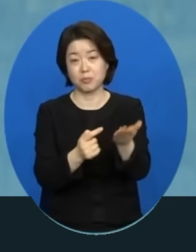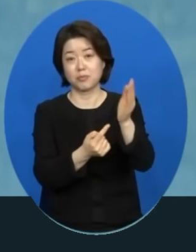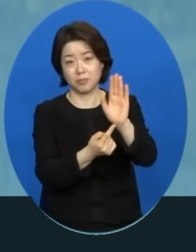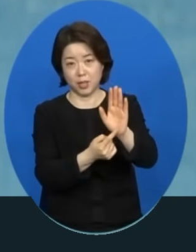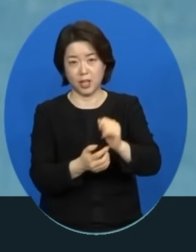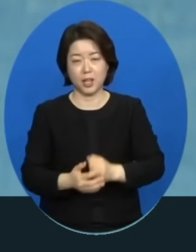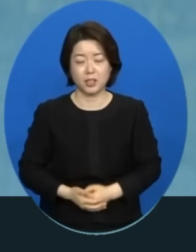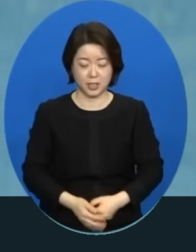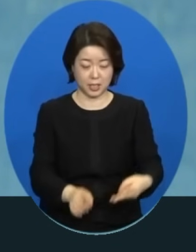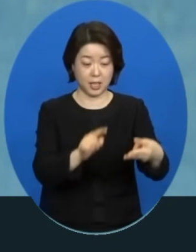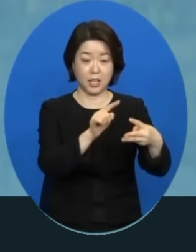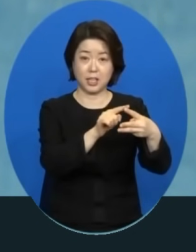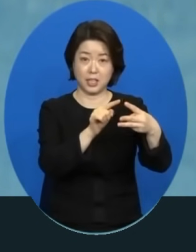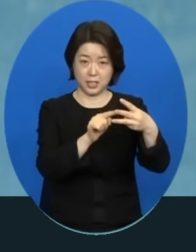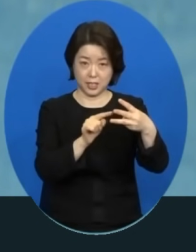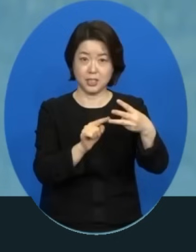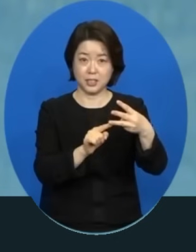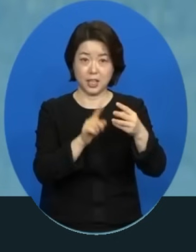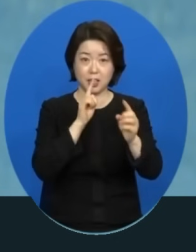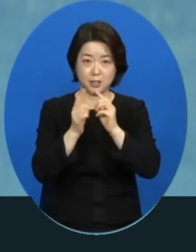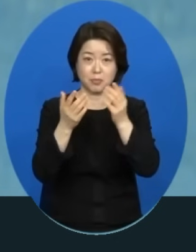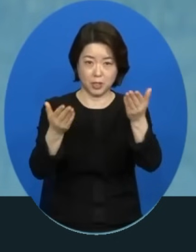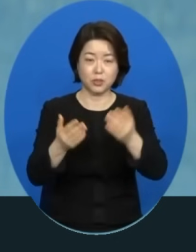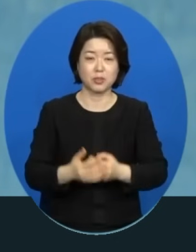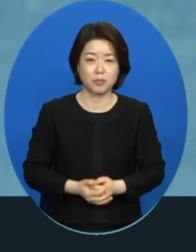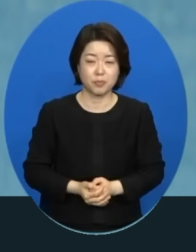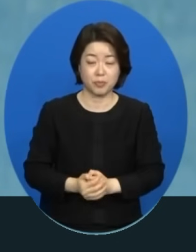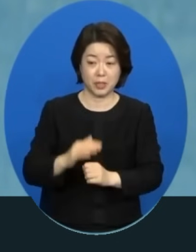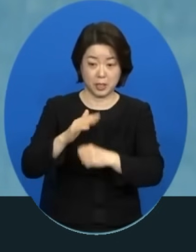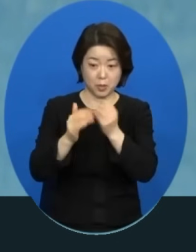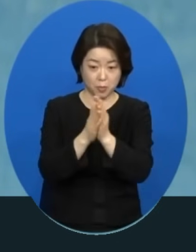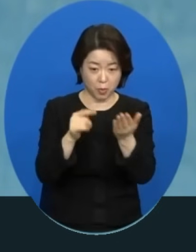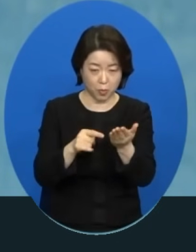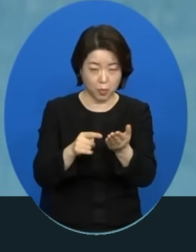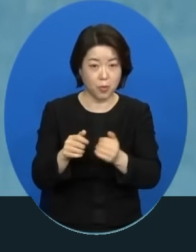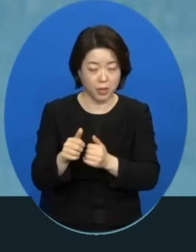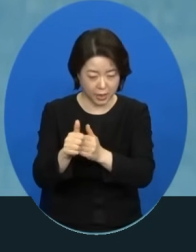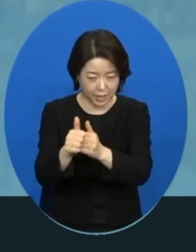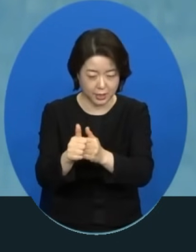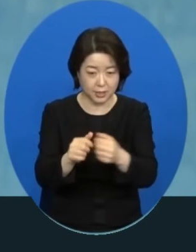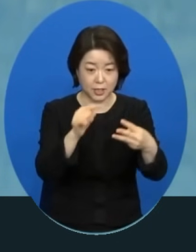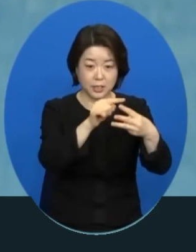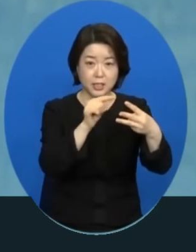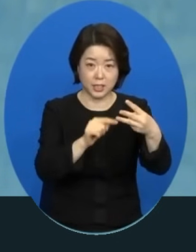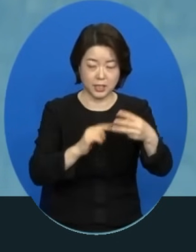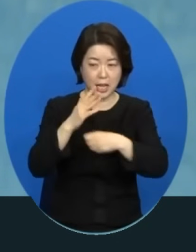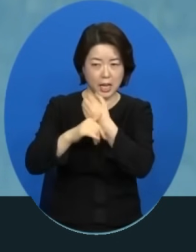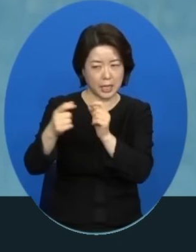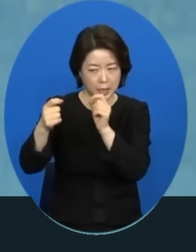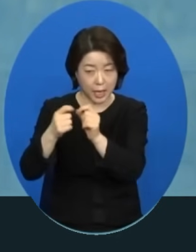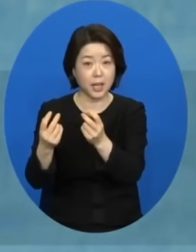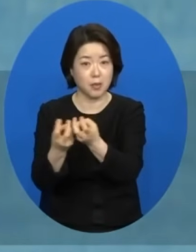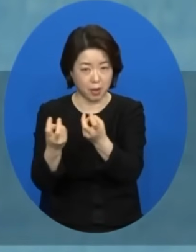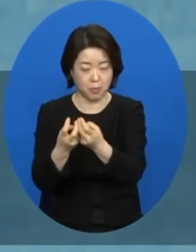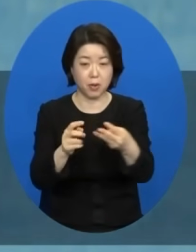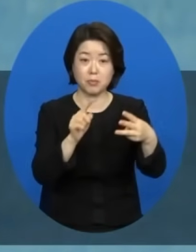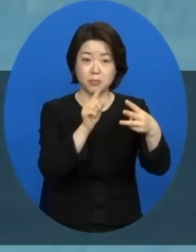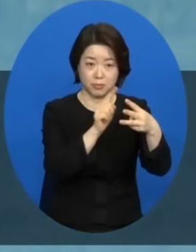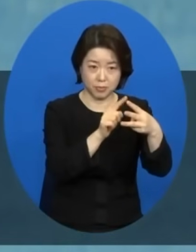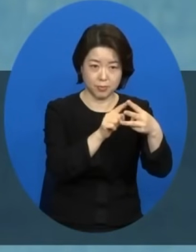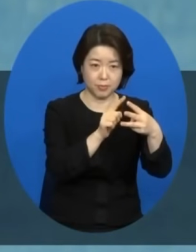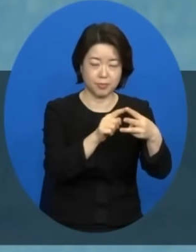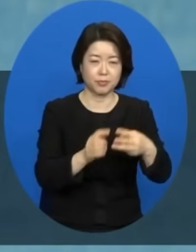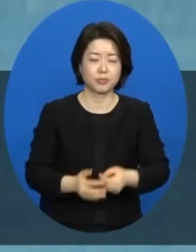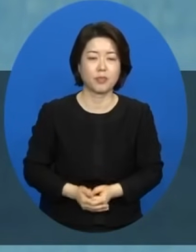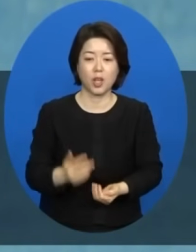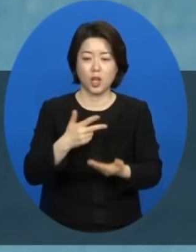제가 오늘 세 가지를 말씀을 드리려고 합니다. 오늘 본문의 근거에서 세 가지 하나님께 더 가까이 가는 세 가지 길. 첫 번째는요